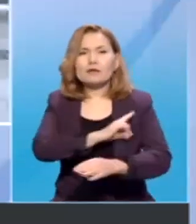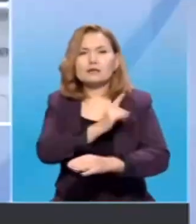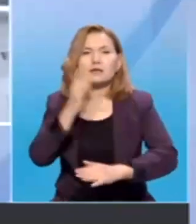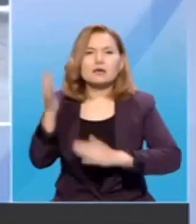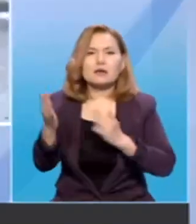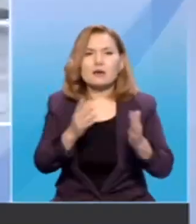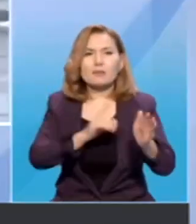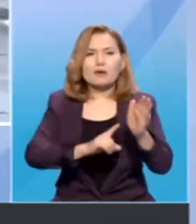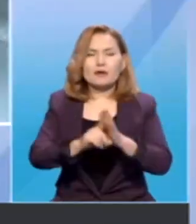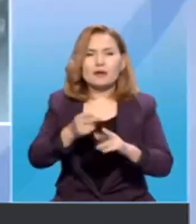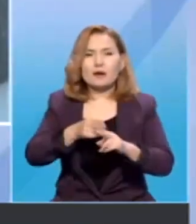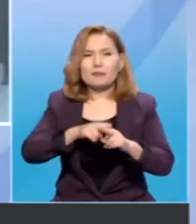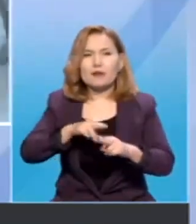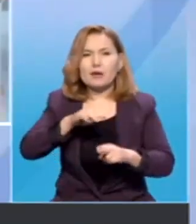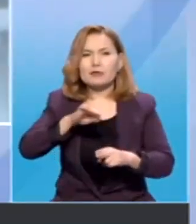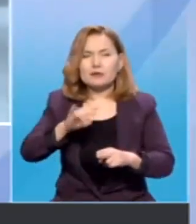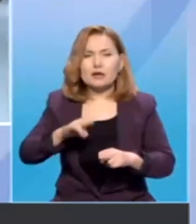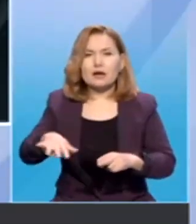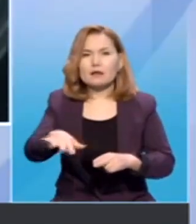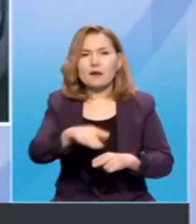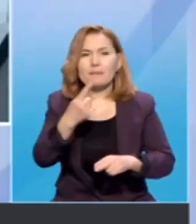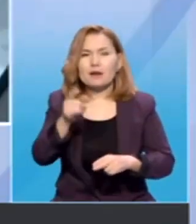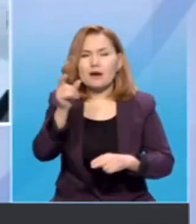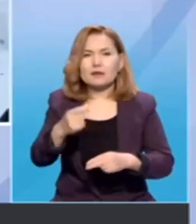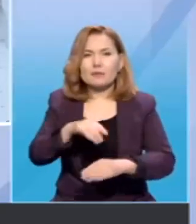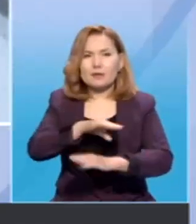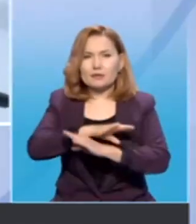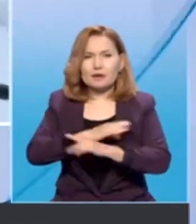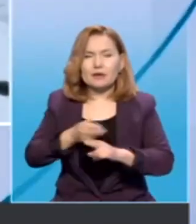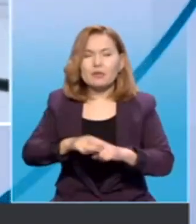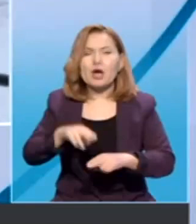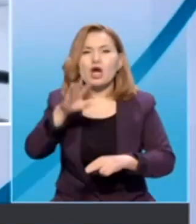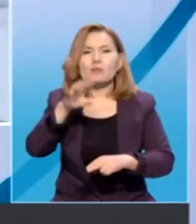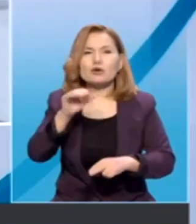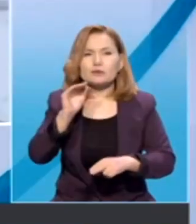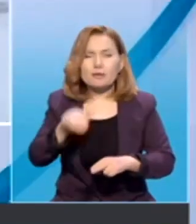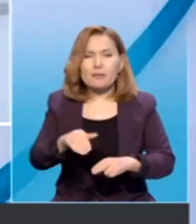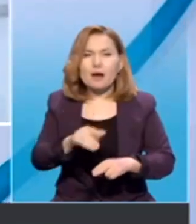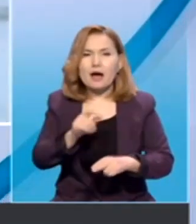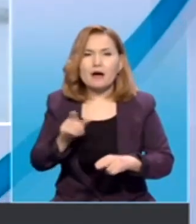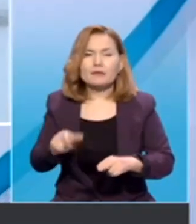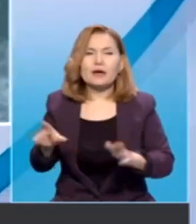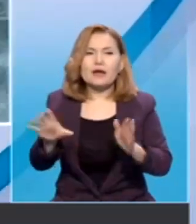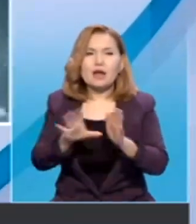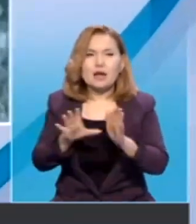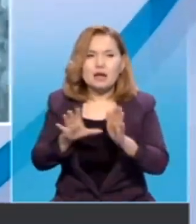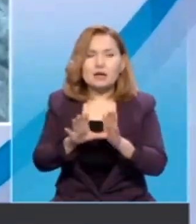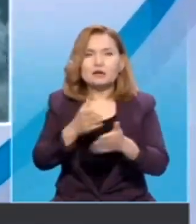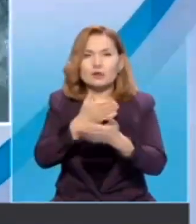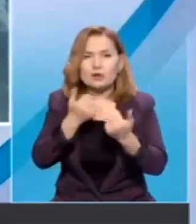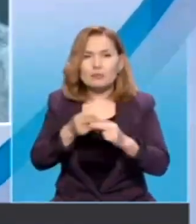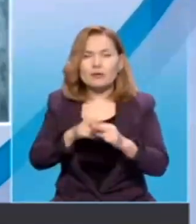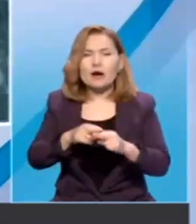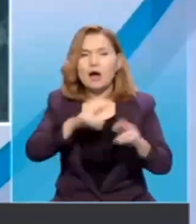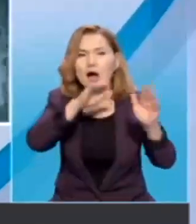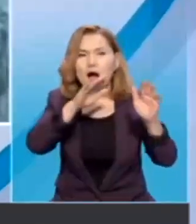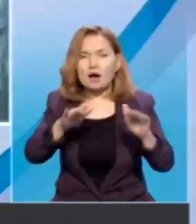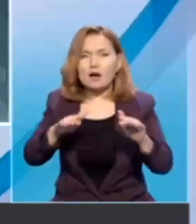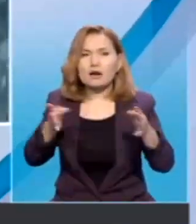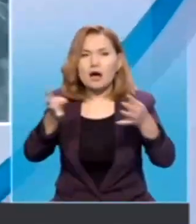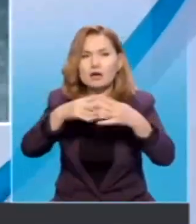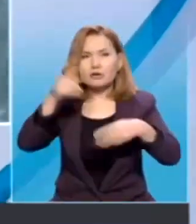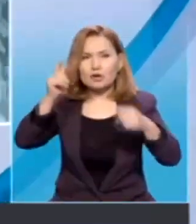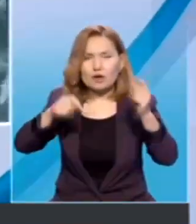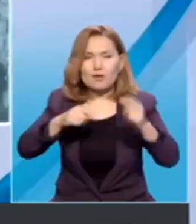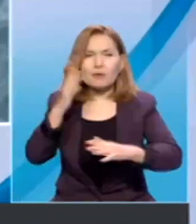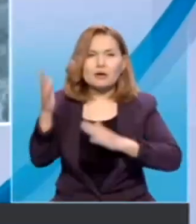боран басылмай тұр. Мичиган штатында бір адам қаза тапқан. Мұнда 500 мыңдай адам электр жарығынсыз қалды. Қар аралас жаңбыр жауып,